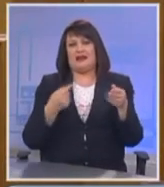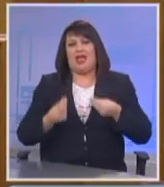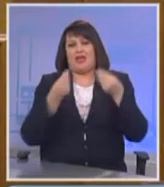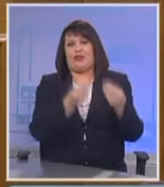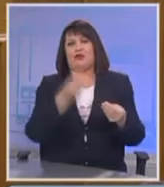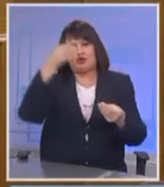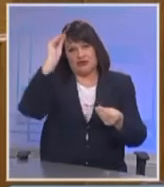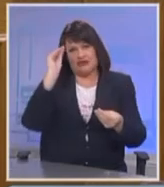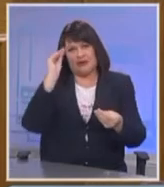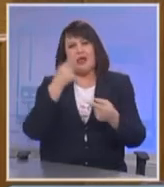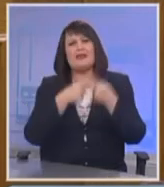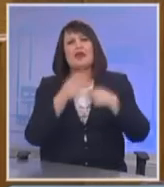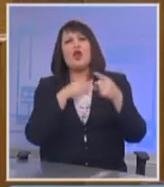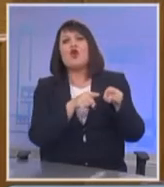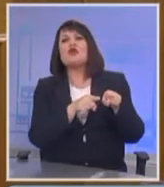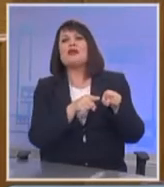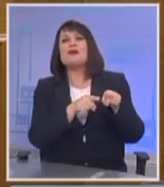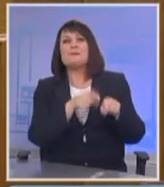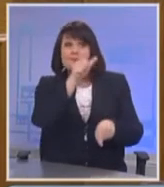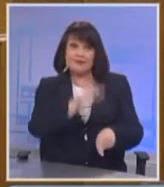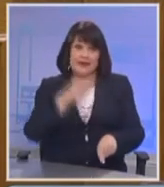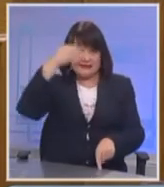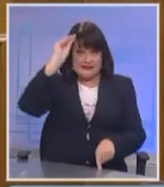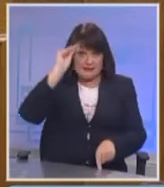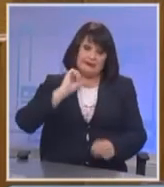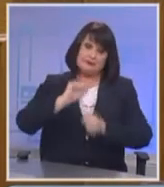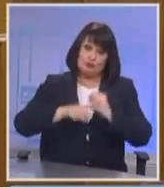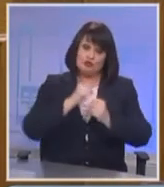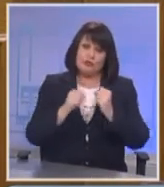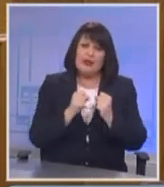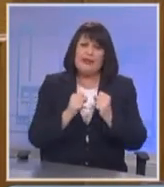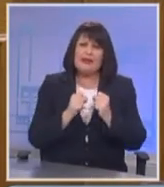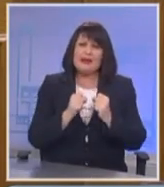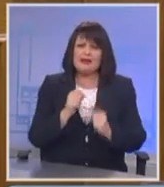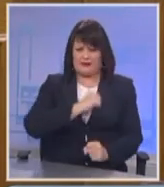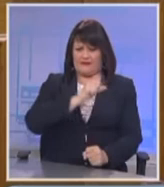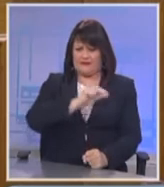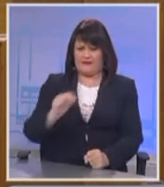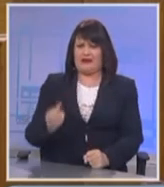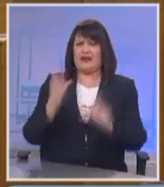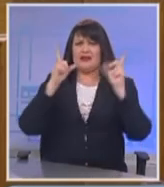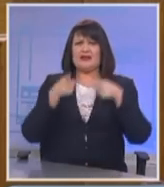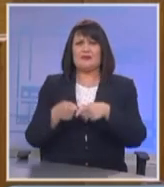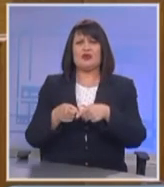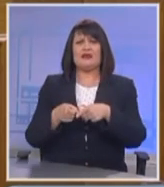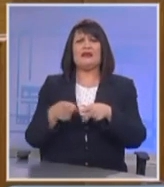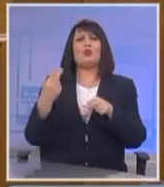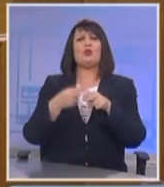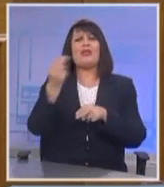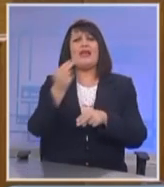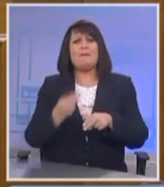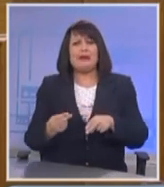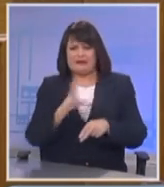Τσίπρα, όσο περισσότερο εκείνος προσεγγίζει θέσεις της Νέας Δημοκρατίας στα κεντρικά